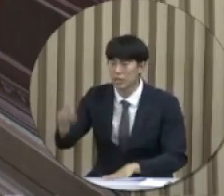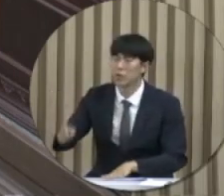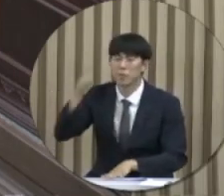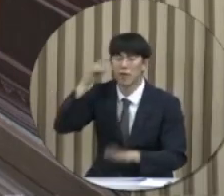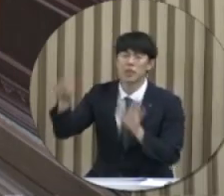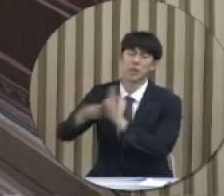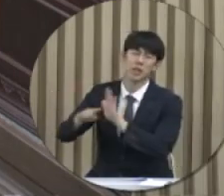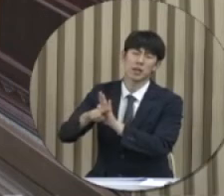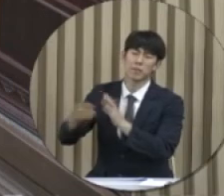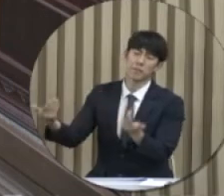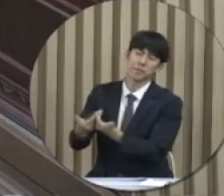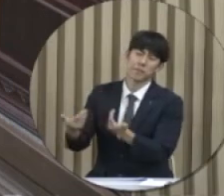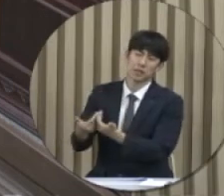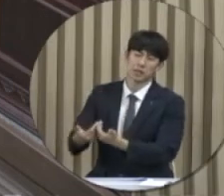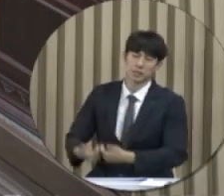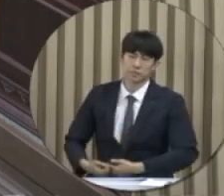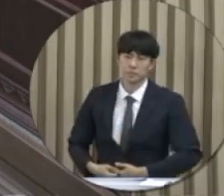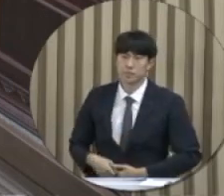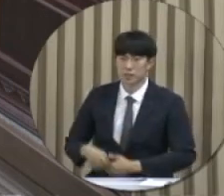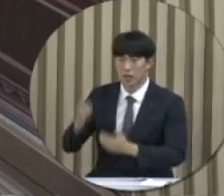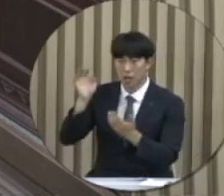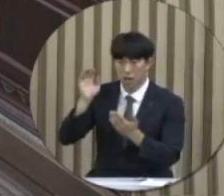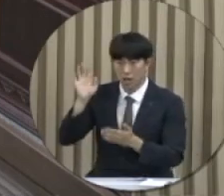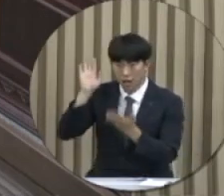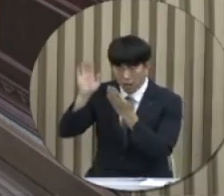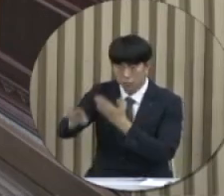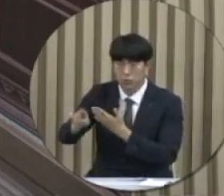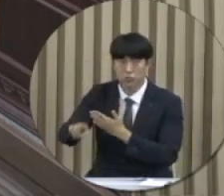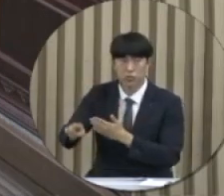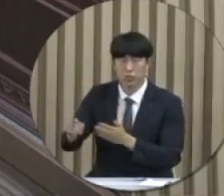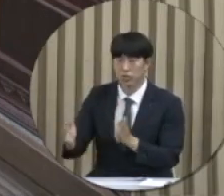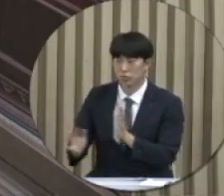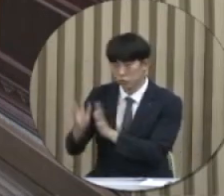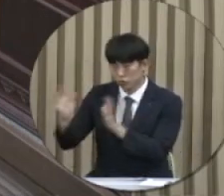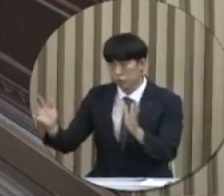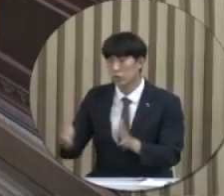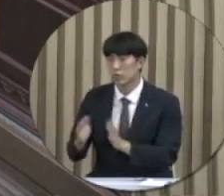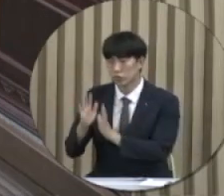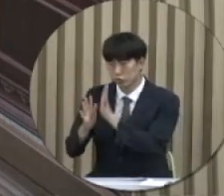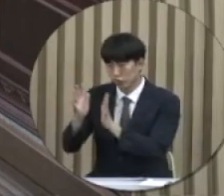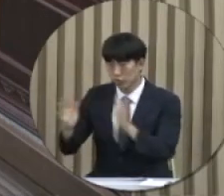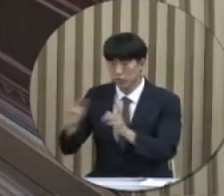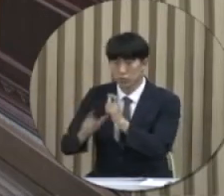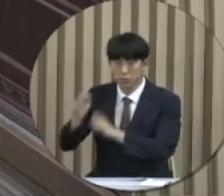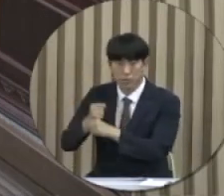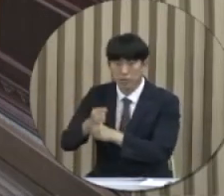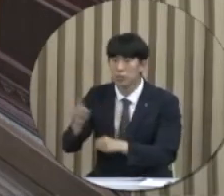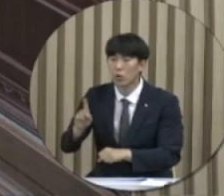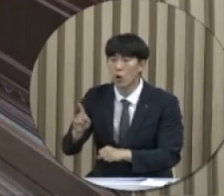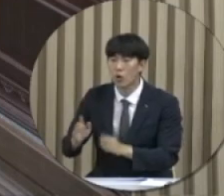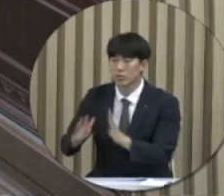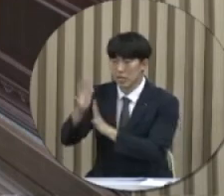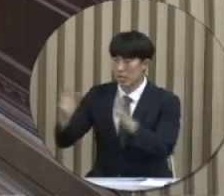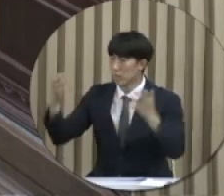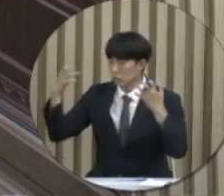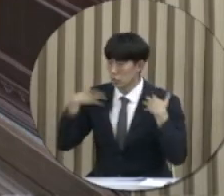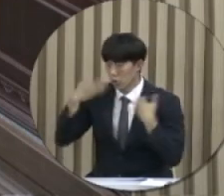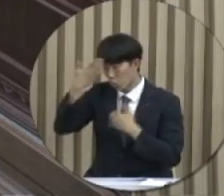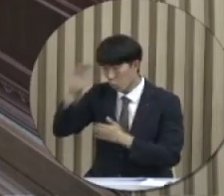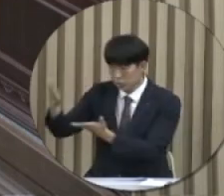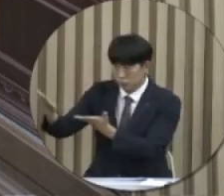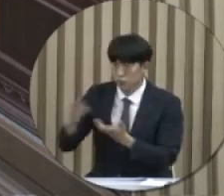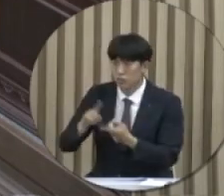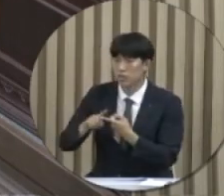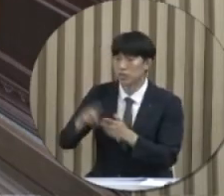반대했던 입장이고 또한 앞으로 저기를 추가로 하는 사업은 이 산림청에서는 산림청에서 무상으로 준 거에 대해서